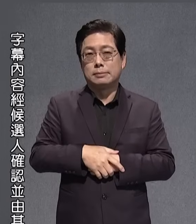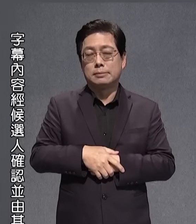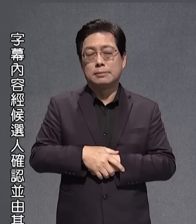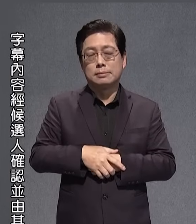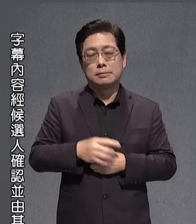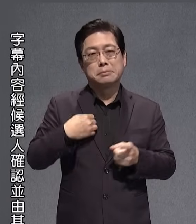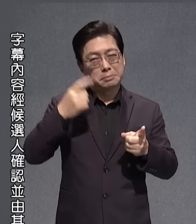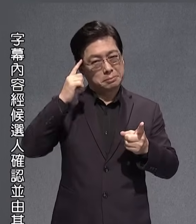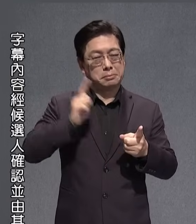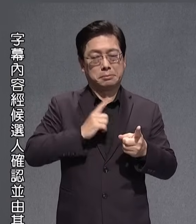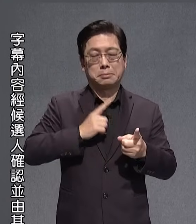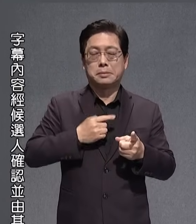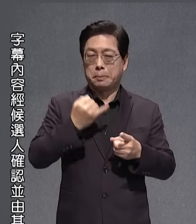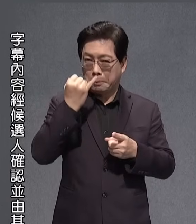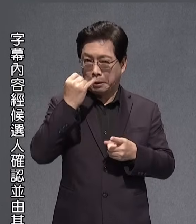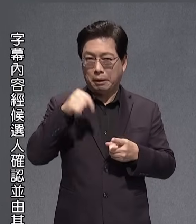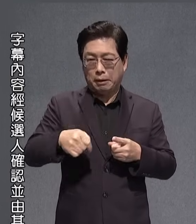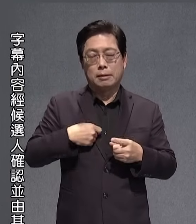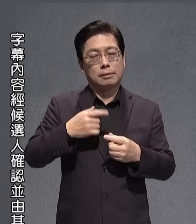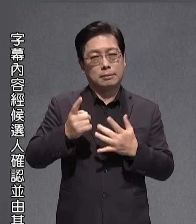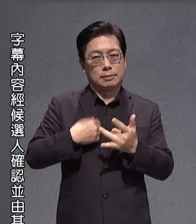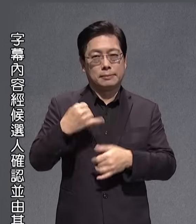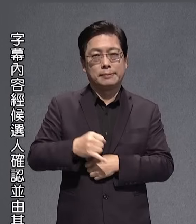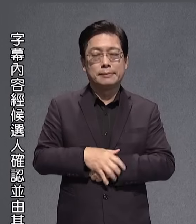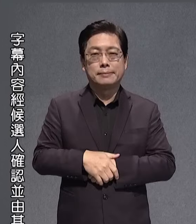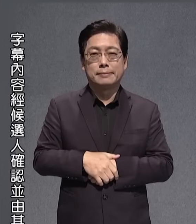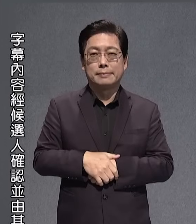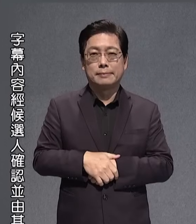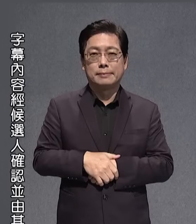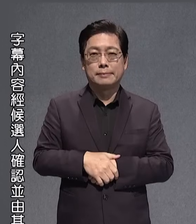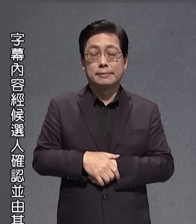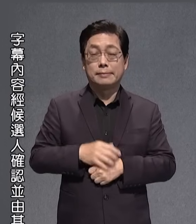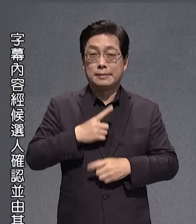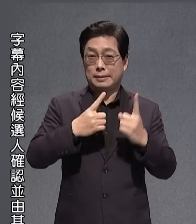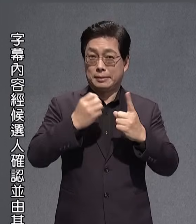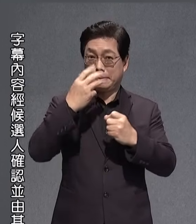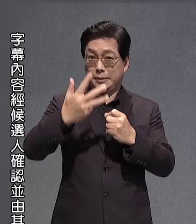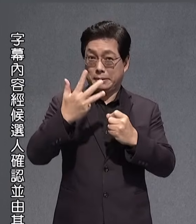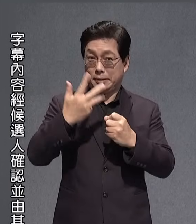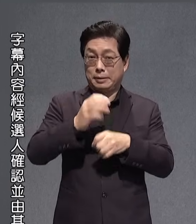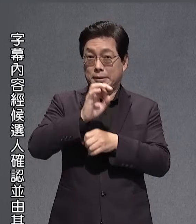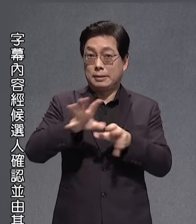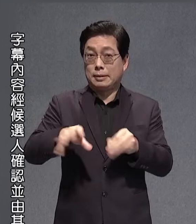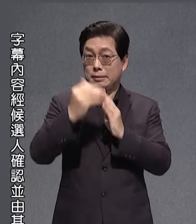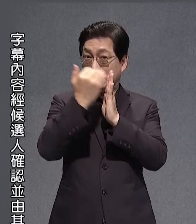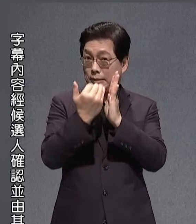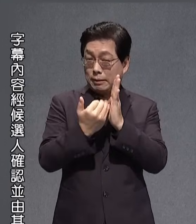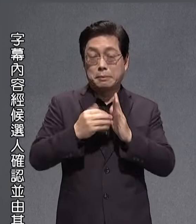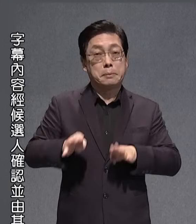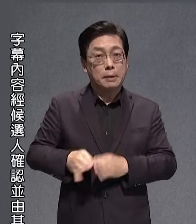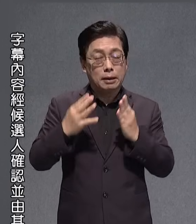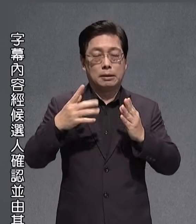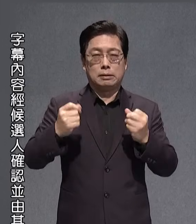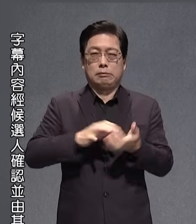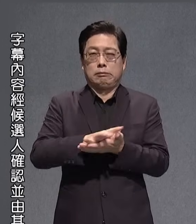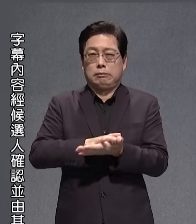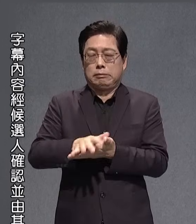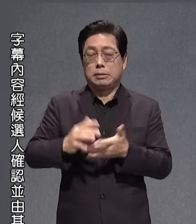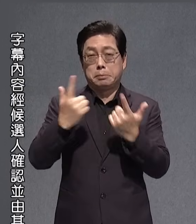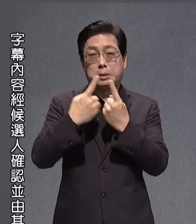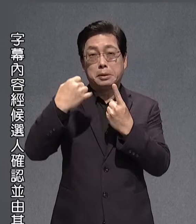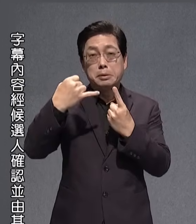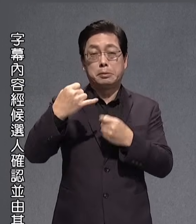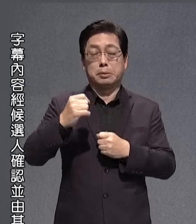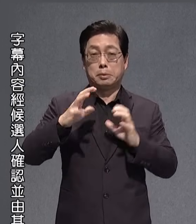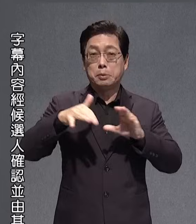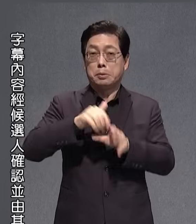你自己应该都会承认这个执行不力吧。108课纲上线以后引起各种混乱，连北女的